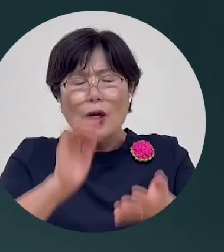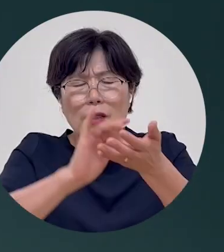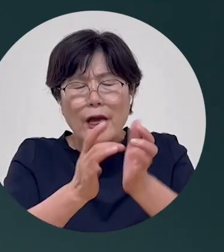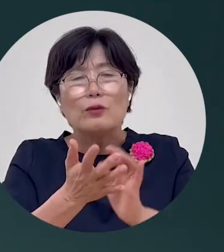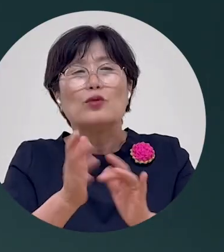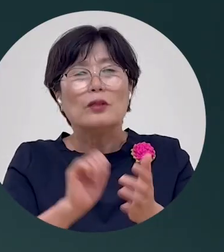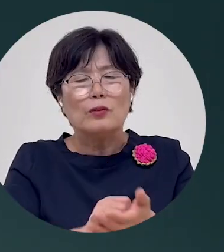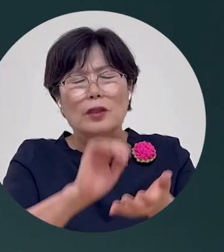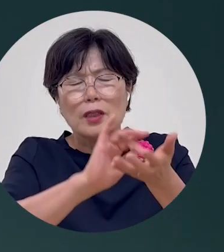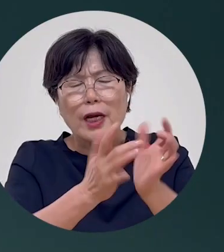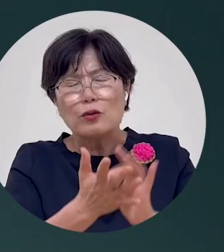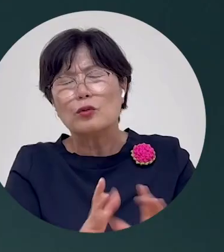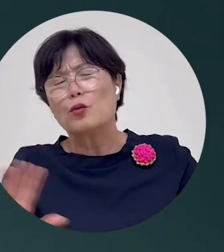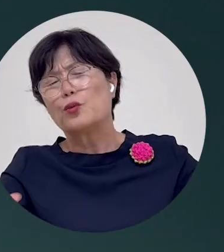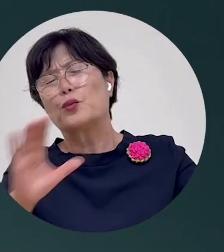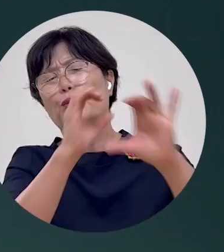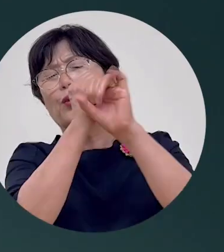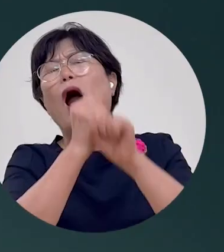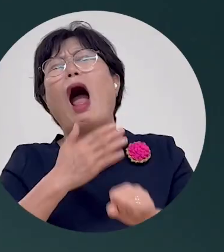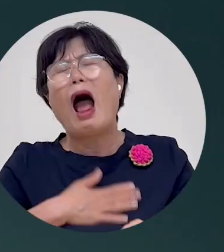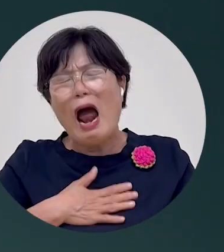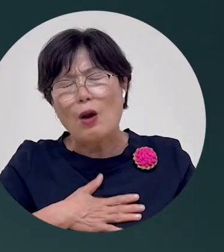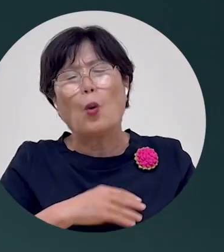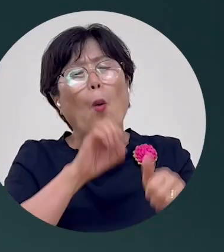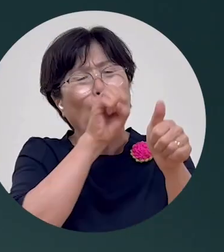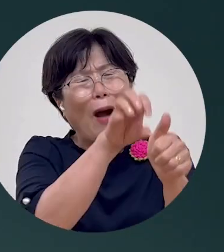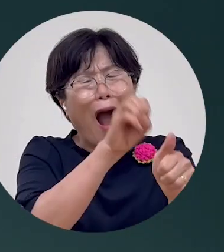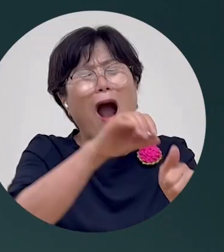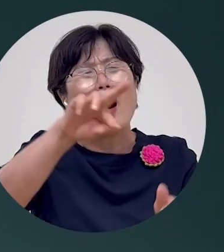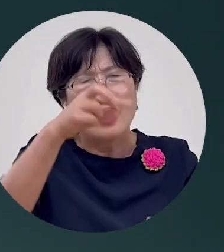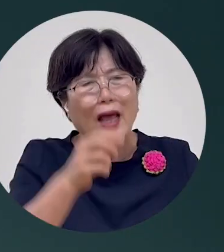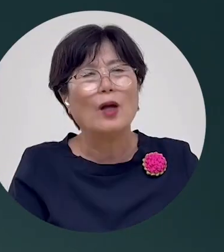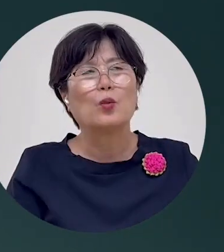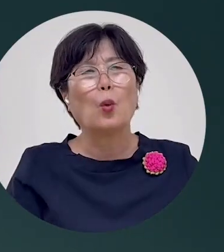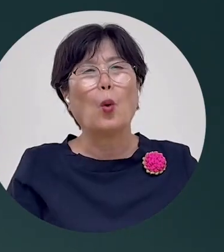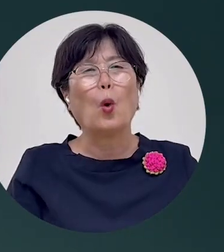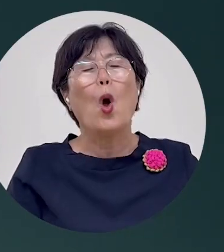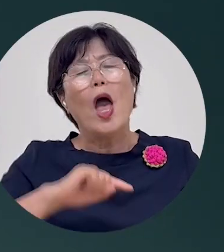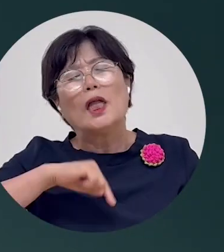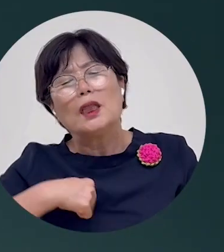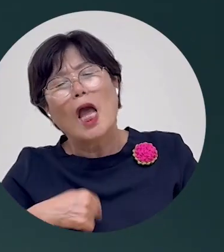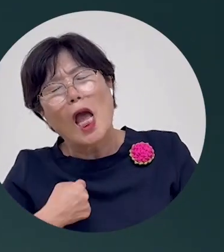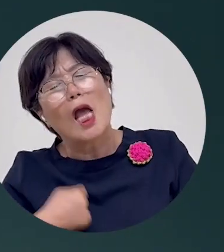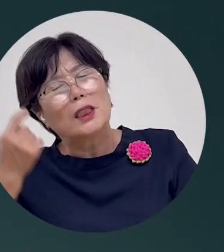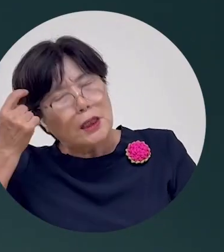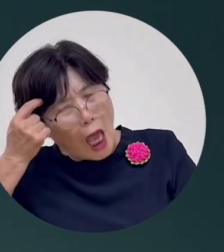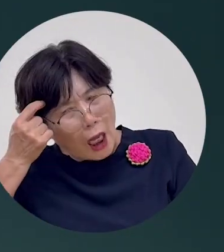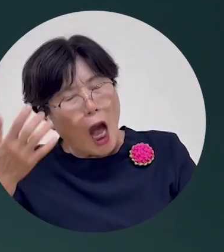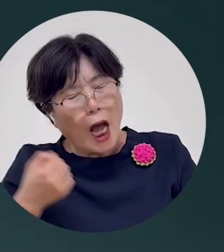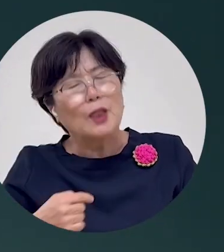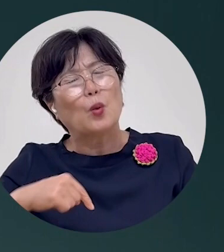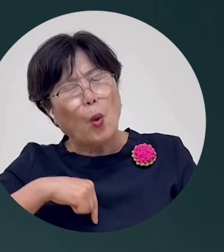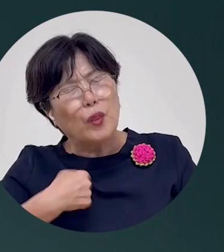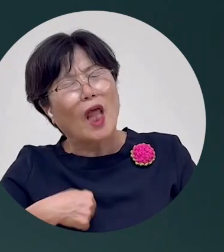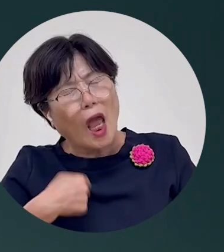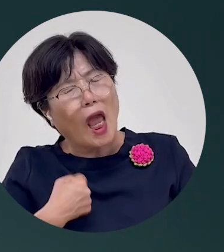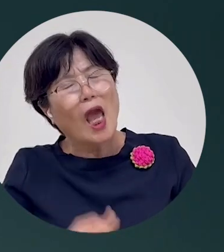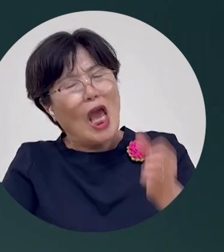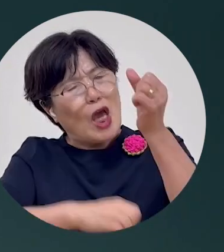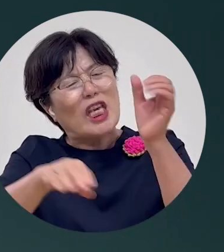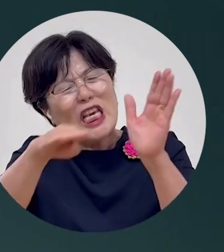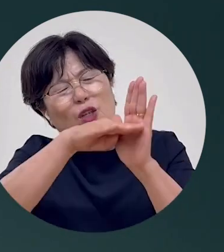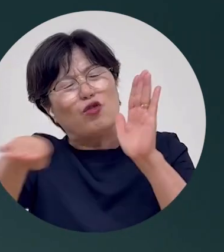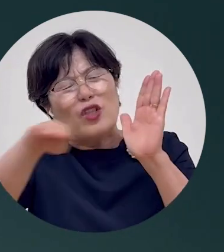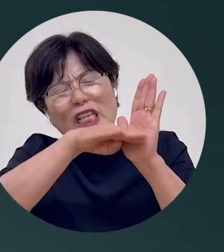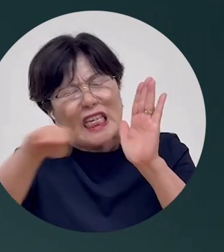다 아시고서 말씀하실 때도 딱 자기 수준에서 생각을 하면서